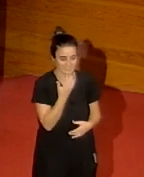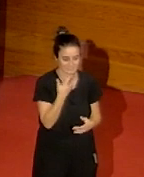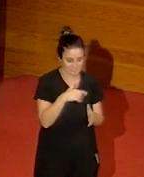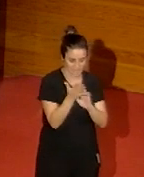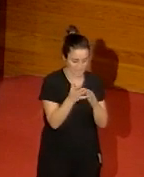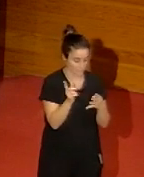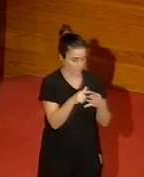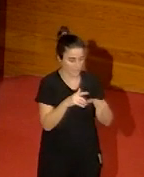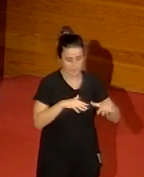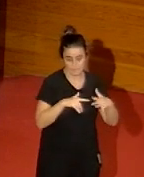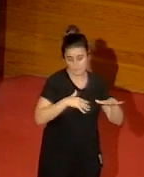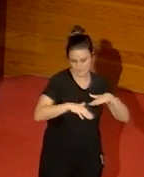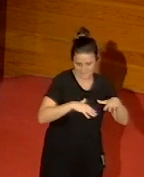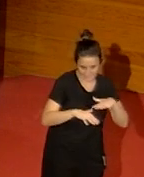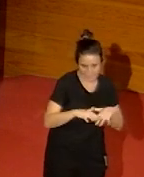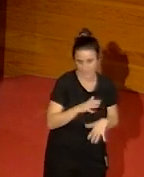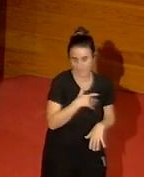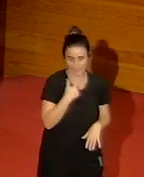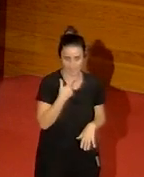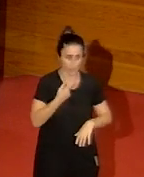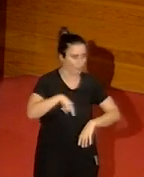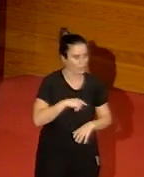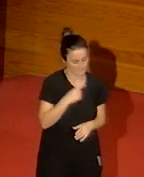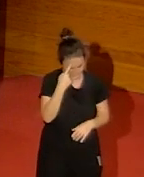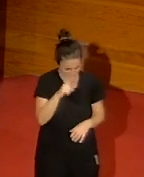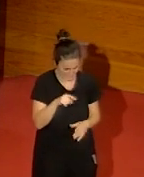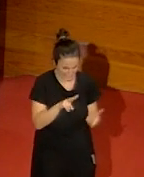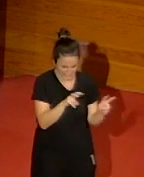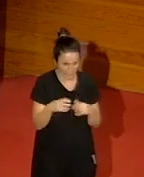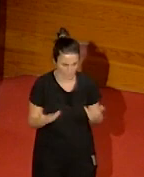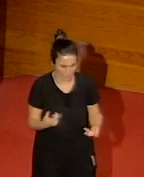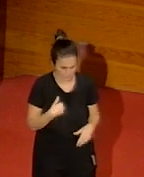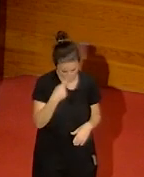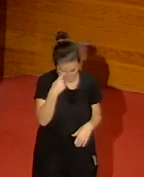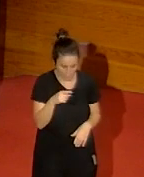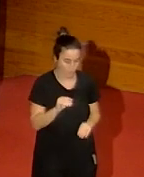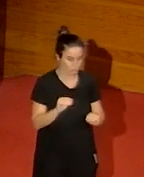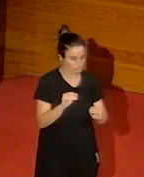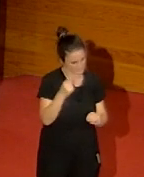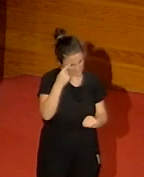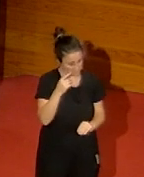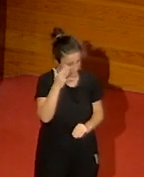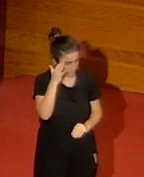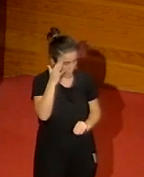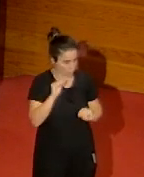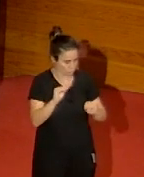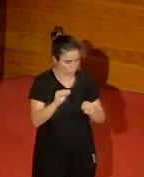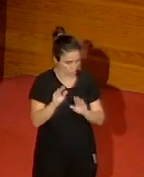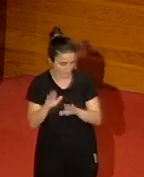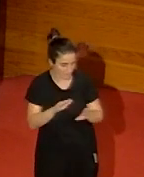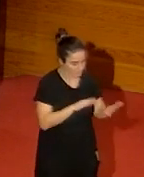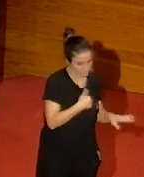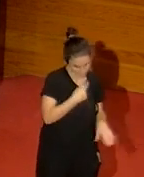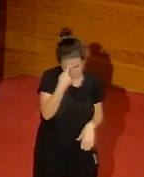dugunean, edo kazetari militante bat esaten dugunean, bai, bueno, hau badakigu zertaz doan, ez? Edo hau badakigu ze ideologikoki nondik doan. Ez,